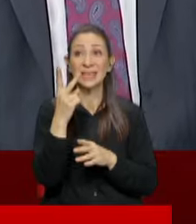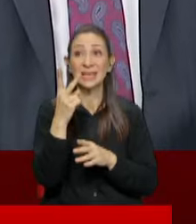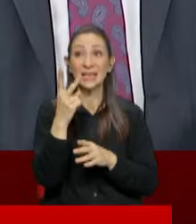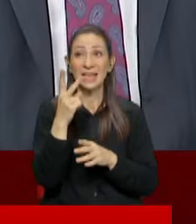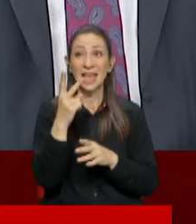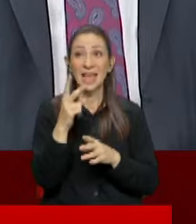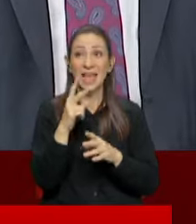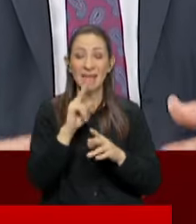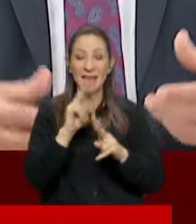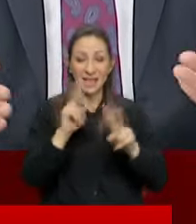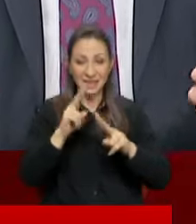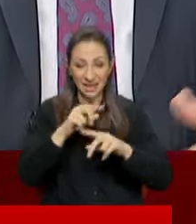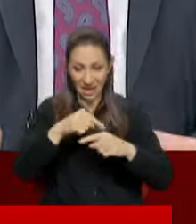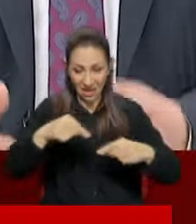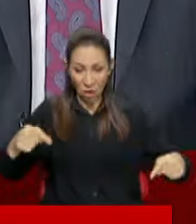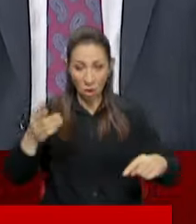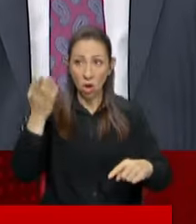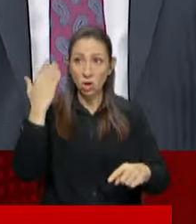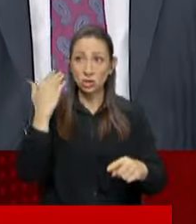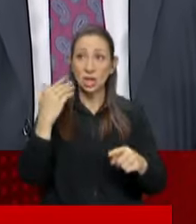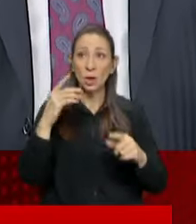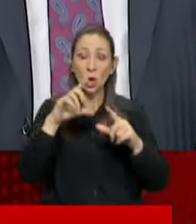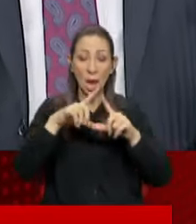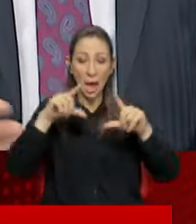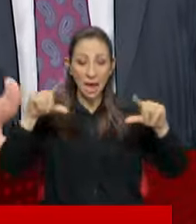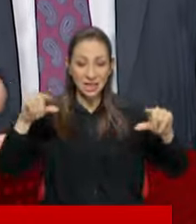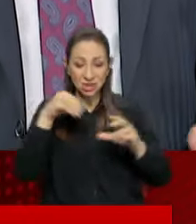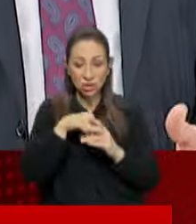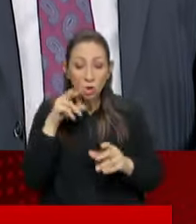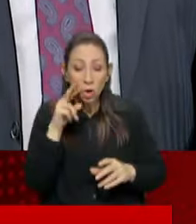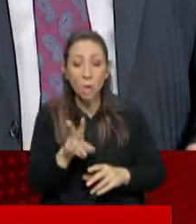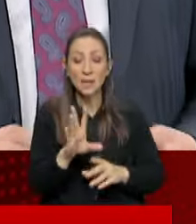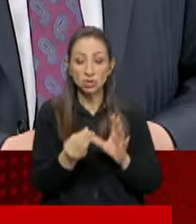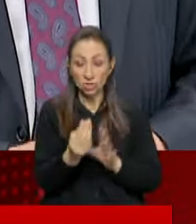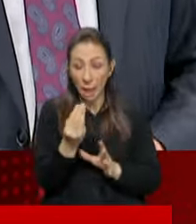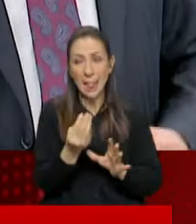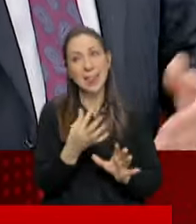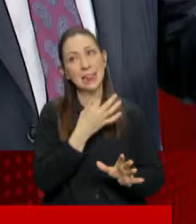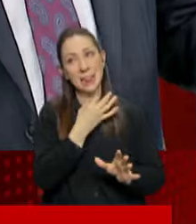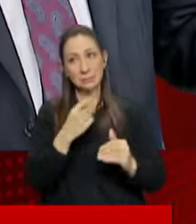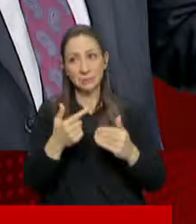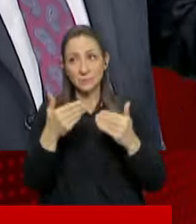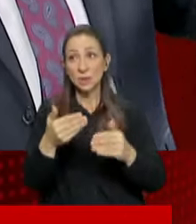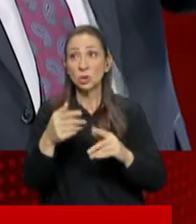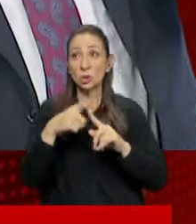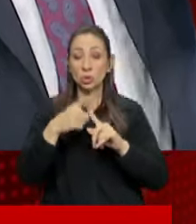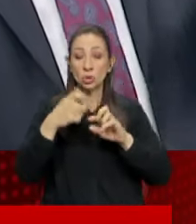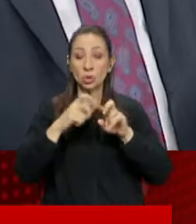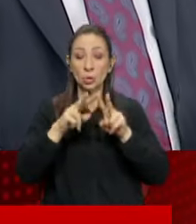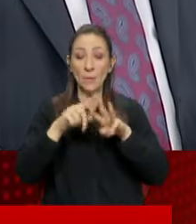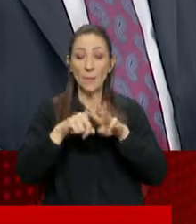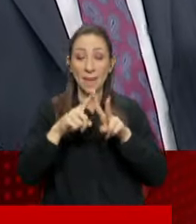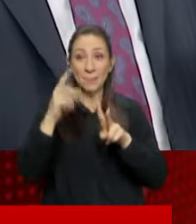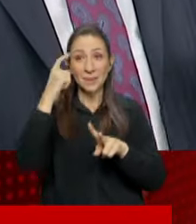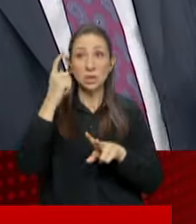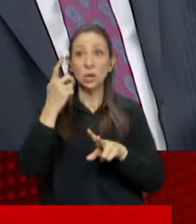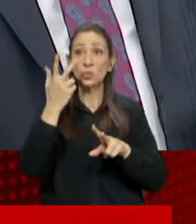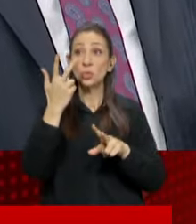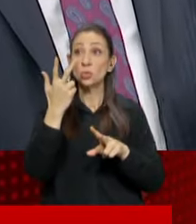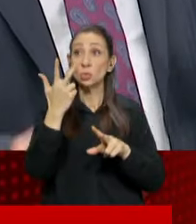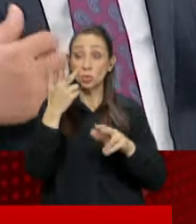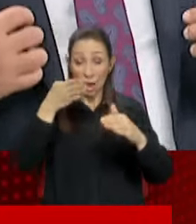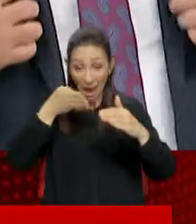yüksek enerji hattının önceden haritada görünmeyen çıkmasından dolayı oldu. Hı hı. Türkmen başına bir alt geçit yaptık. 3 alt